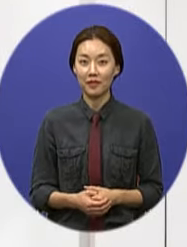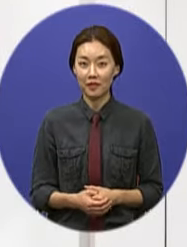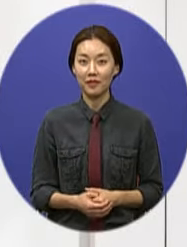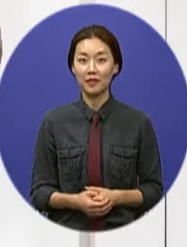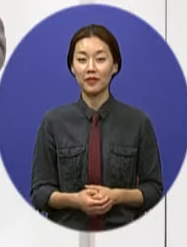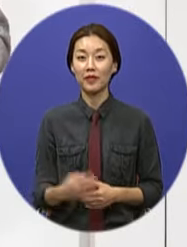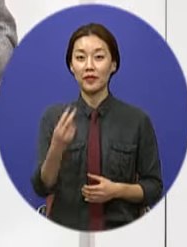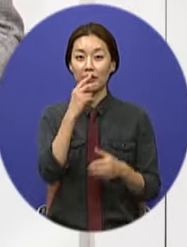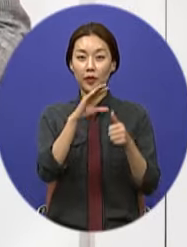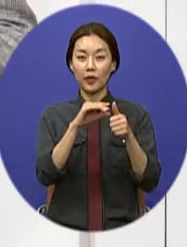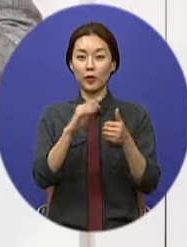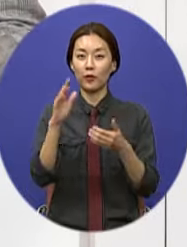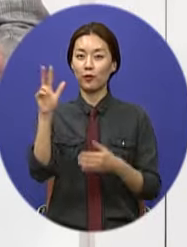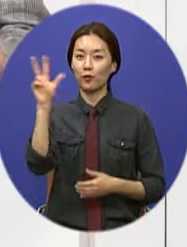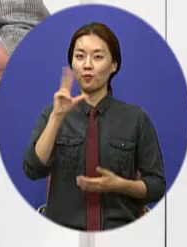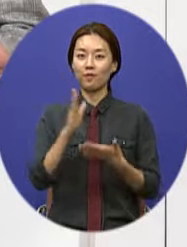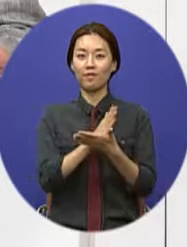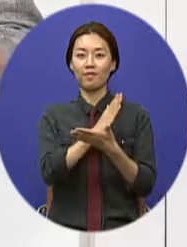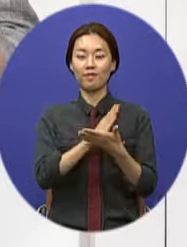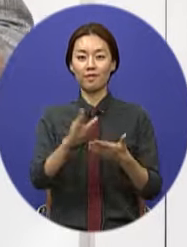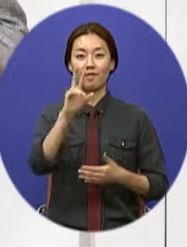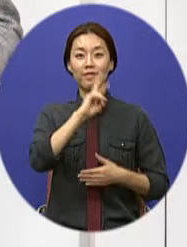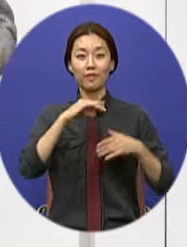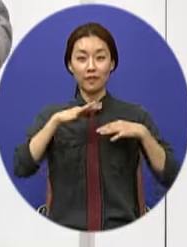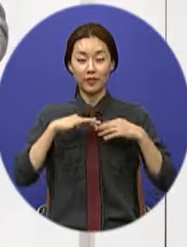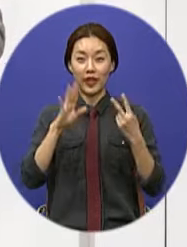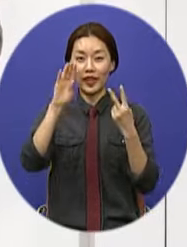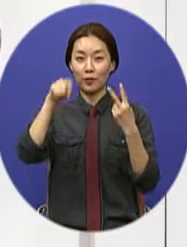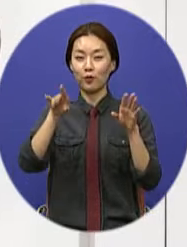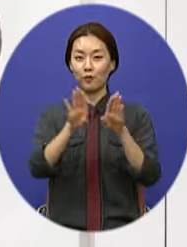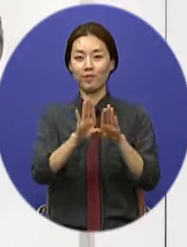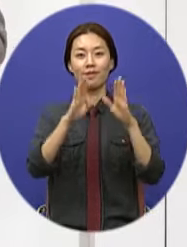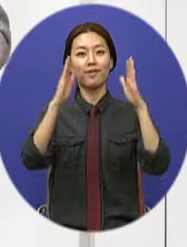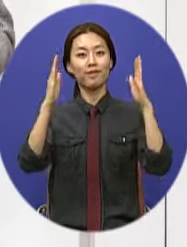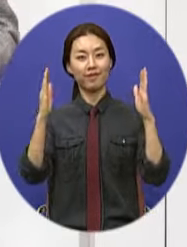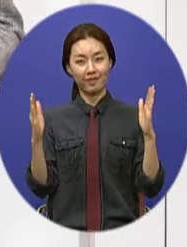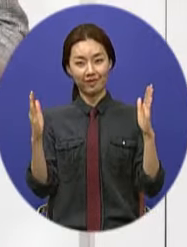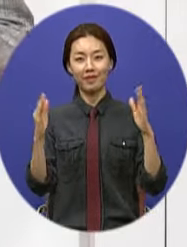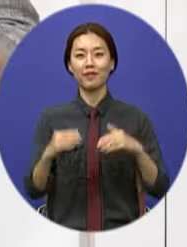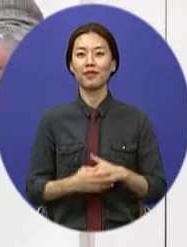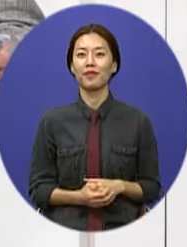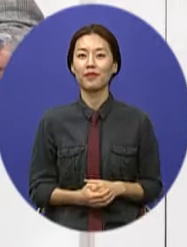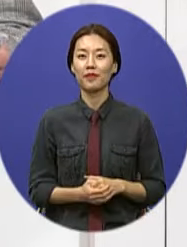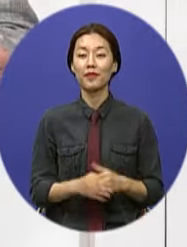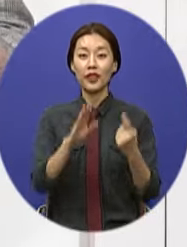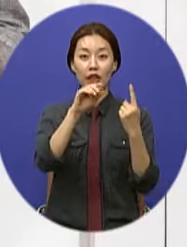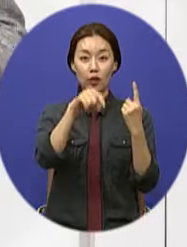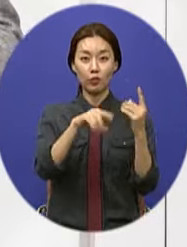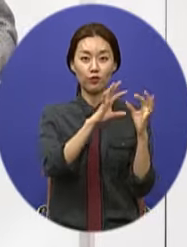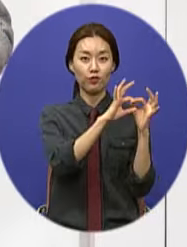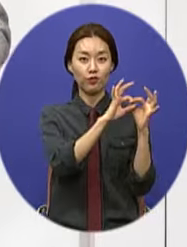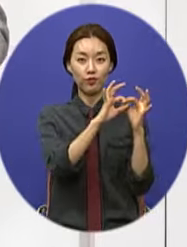네, 생방송 전국 나눔 노래자랑 2부의 문이 활짝 열렸습니다. 1부에 이어서요,